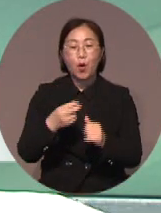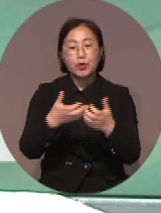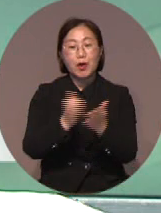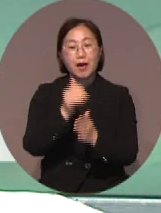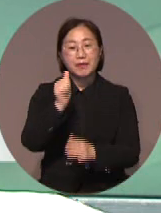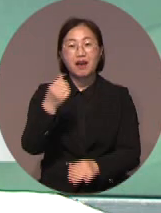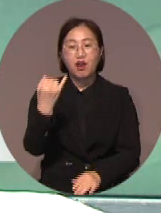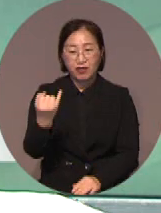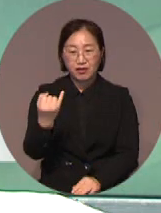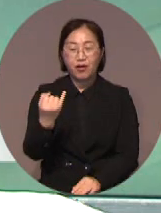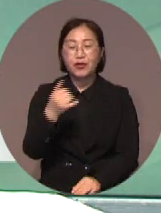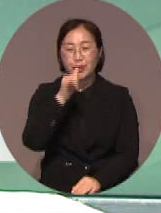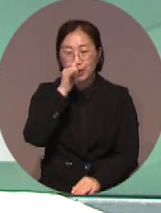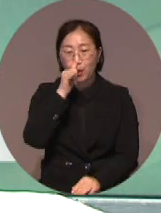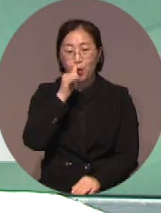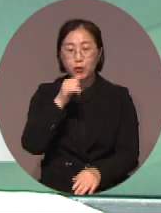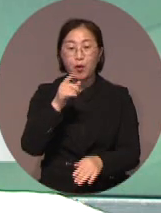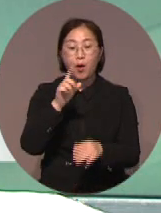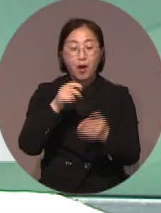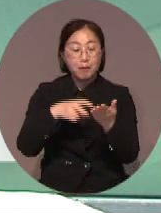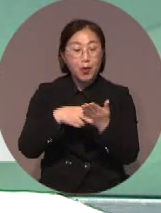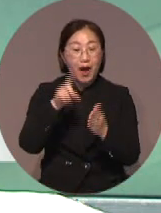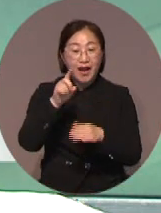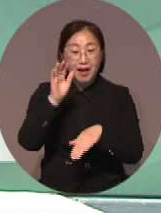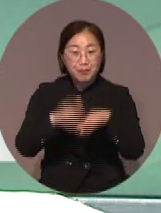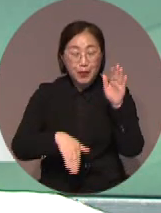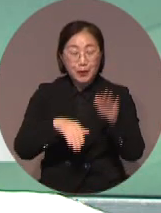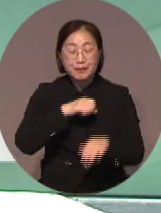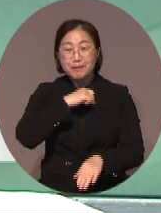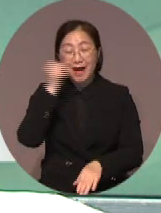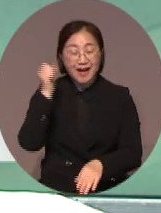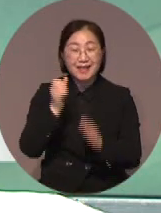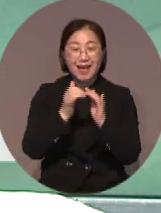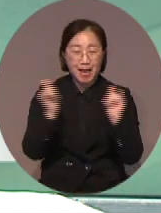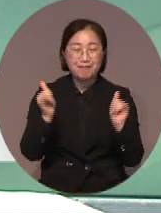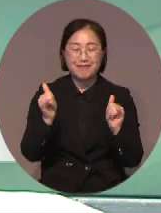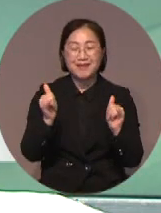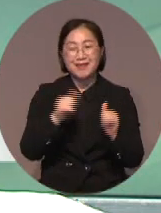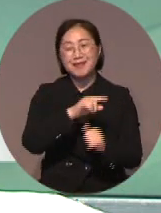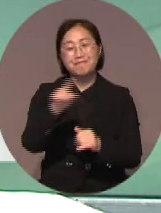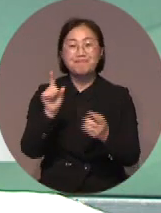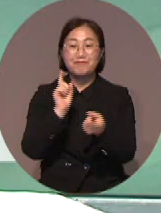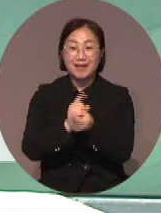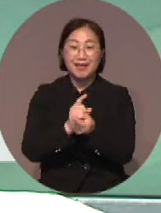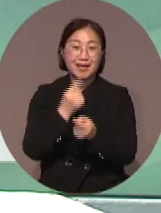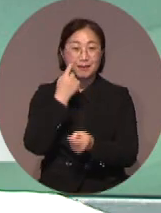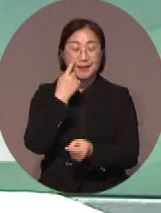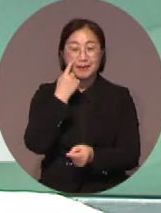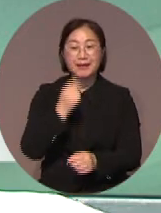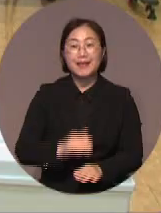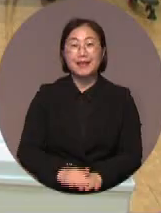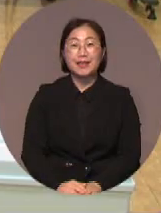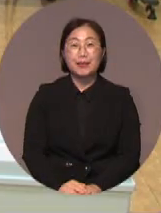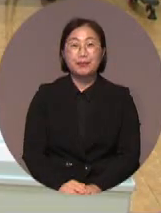한 표차의 승리까지 이목을 끈 조합장들을 김태욱 기자가 추재했습니다